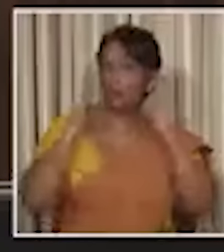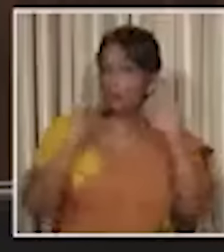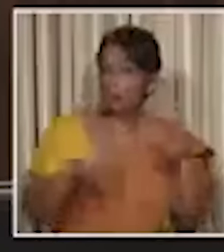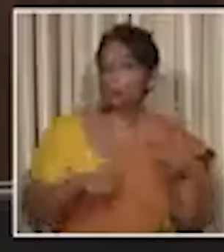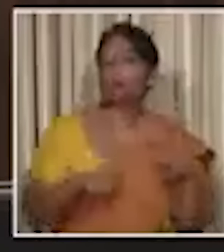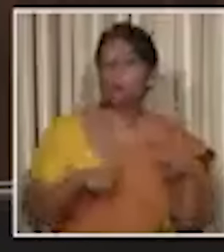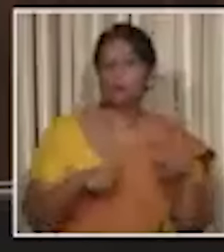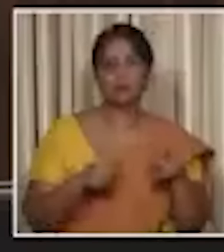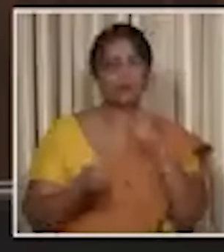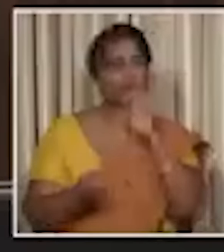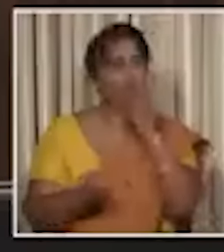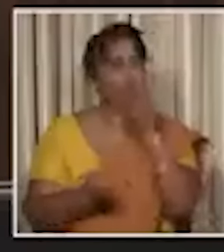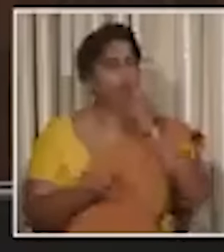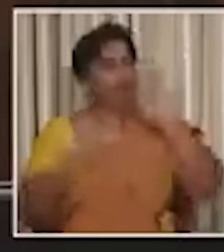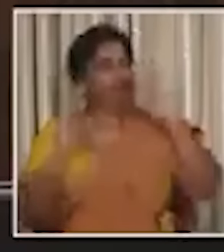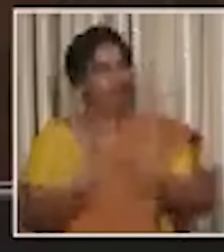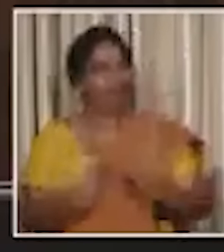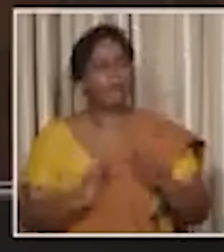சாதாரண